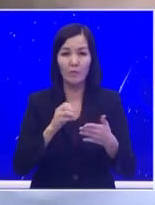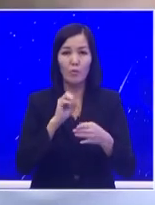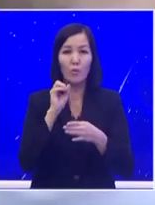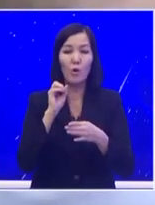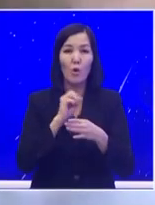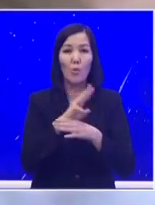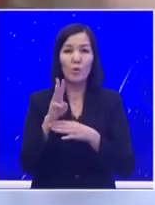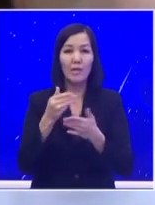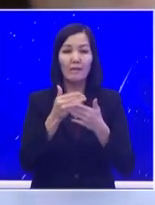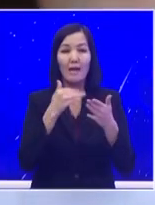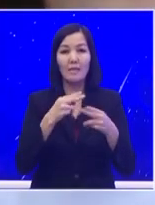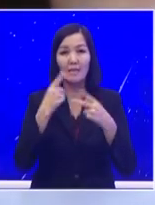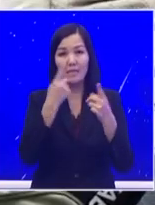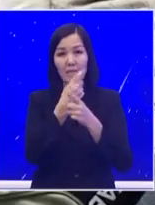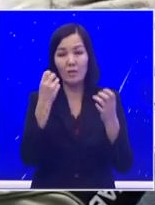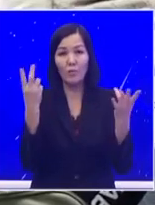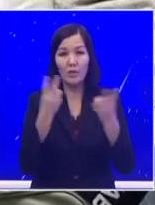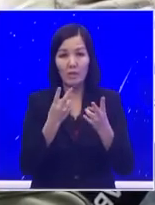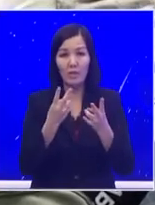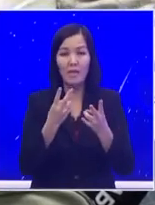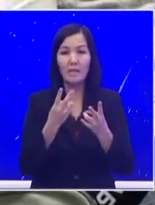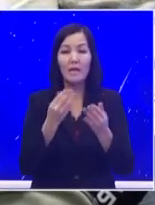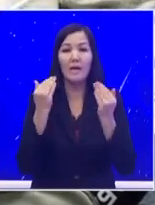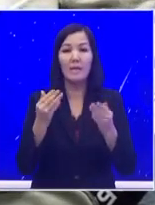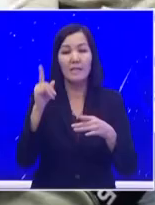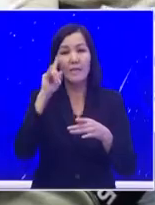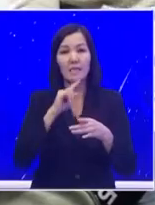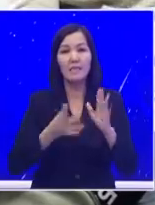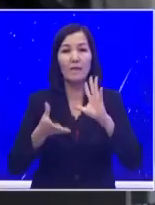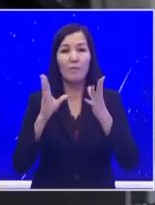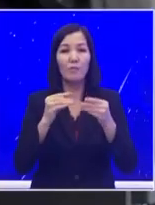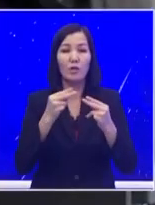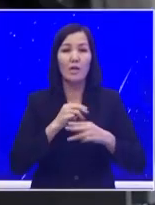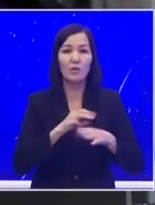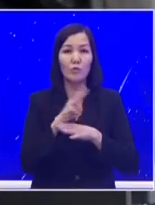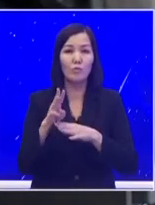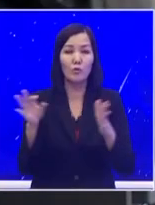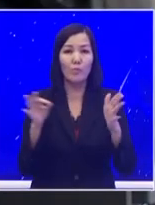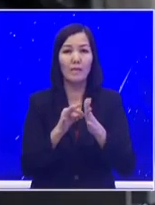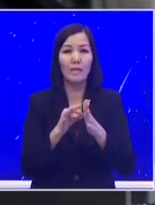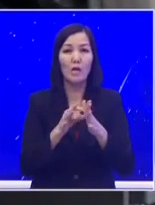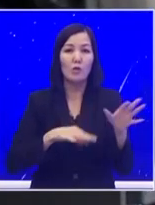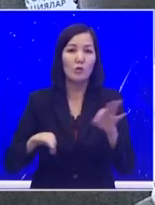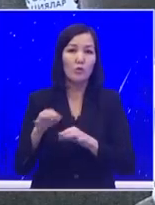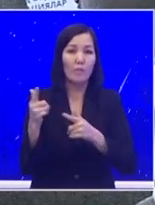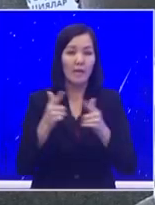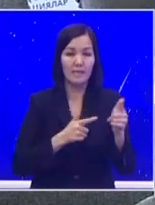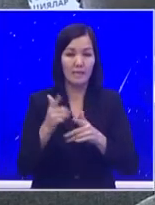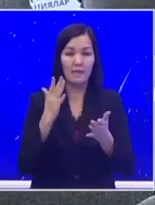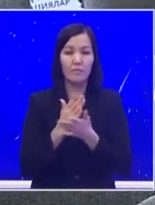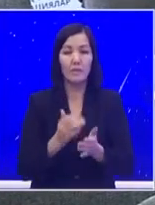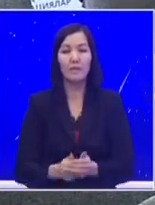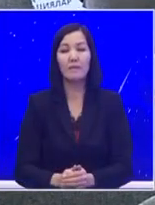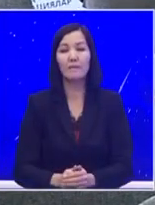орталығына алдын ала ескертуді талап етіп жатыр. Айта кетейік, қазір елімізде халықты жұмыспен қамту мақсатында арнайы жоба әзірленіп